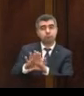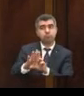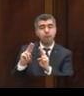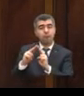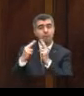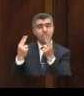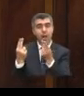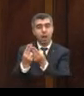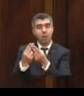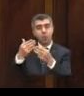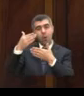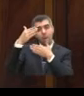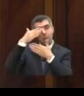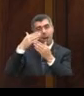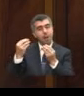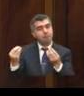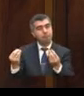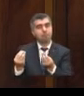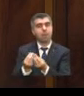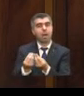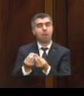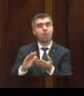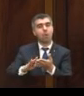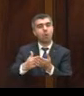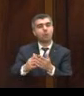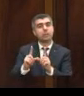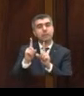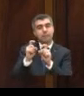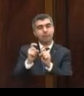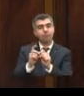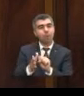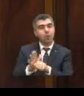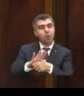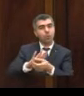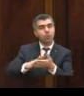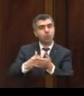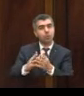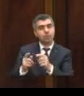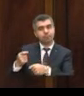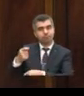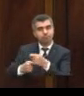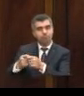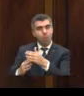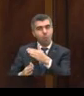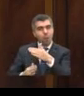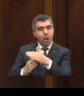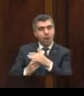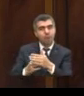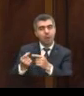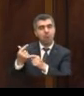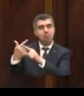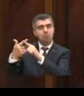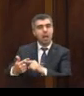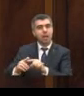والإقليمية والوطنية المتولدة عن الآثار الاقتصادية والاجتماعية والمالية لجائحة